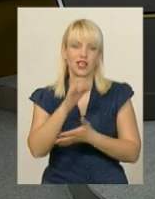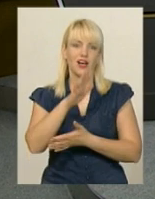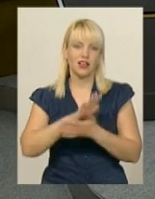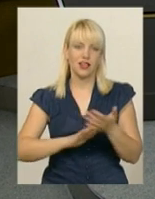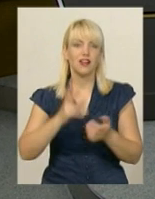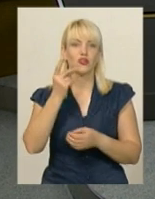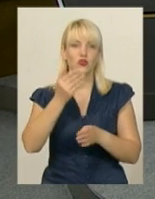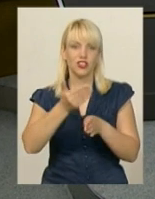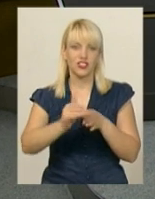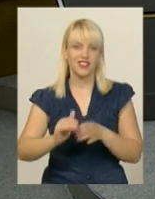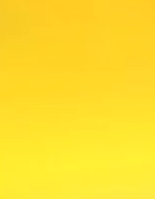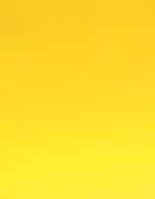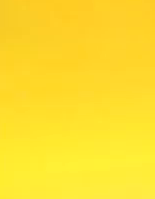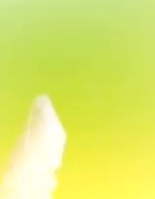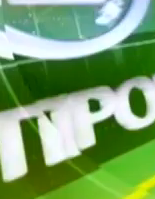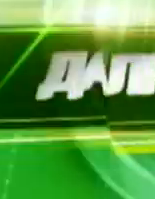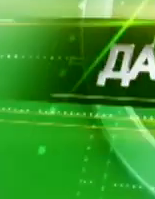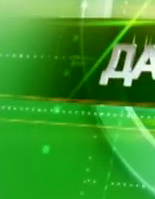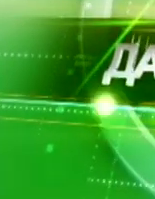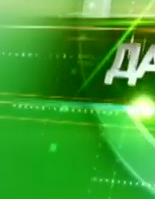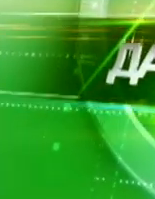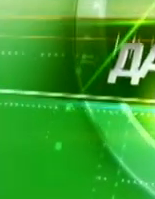їх другої частини.